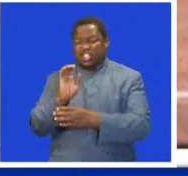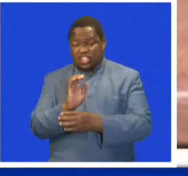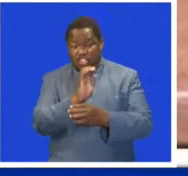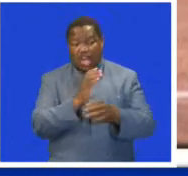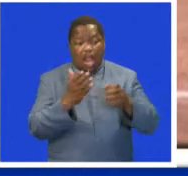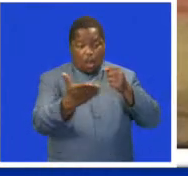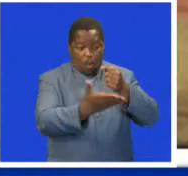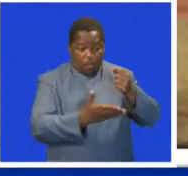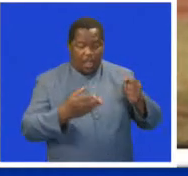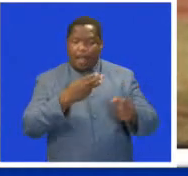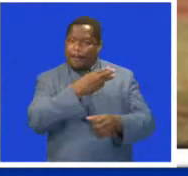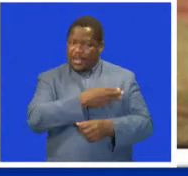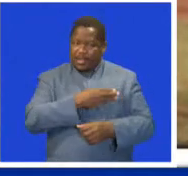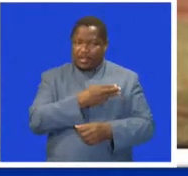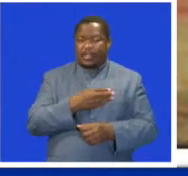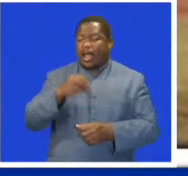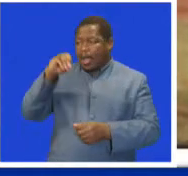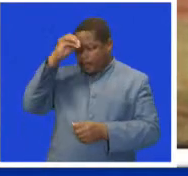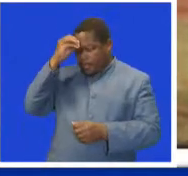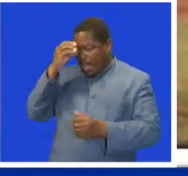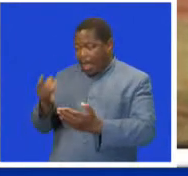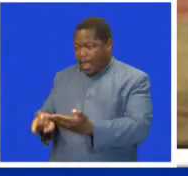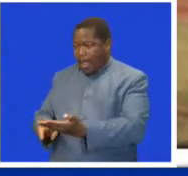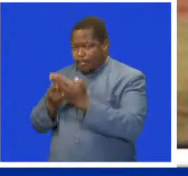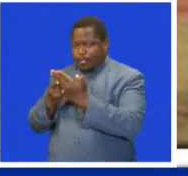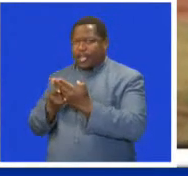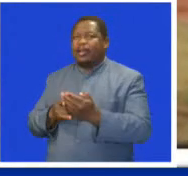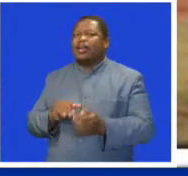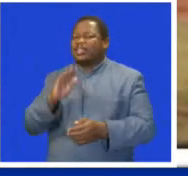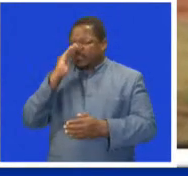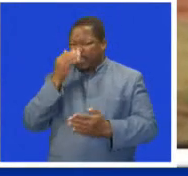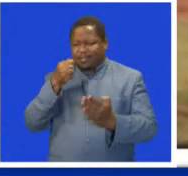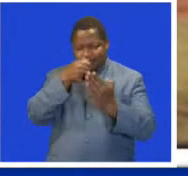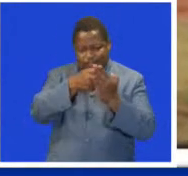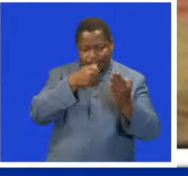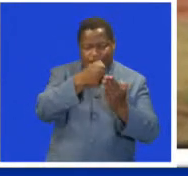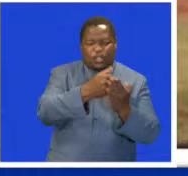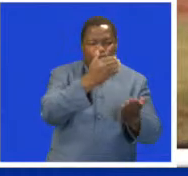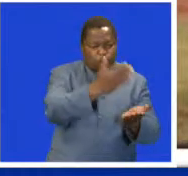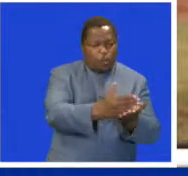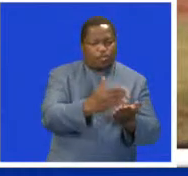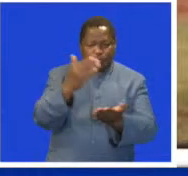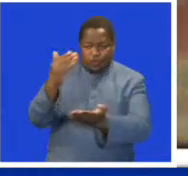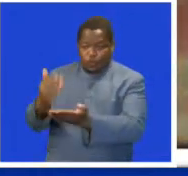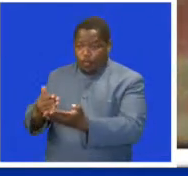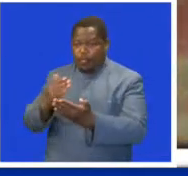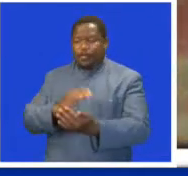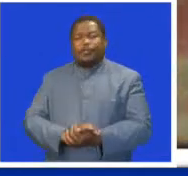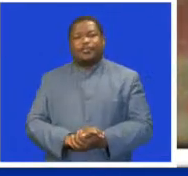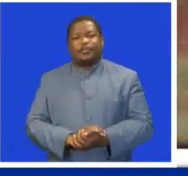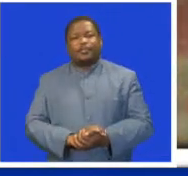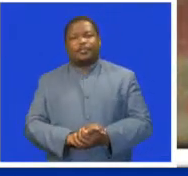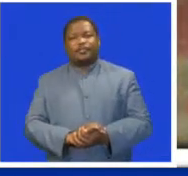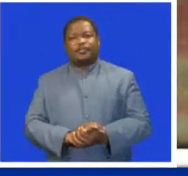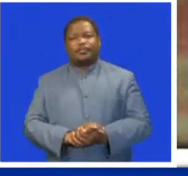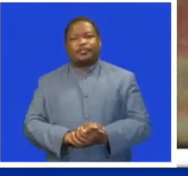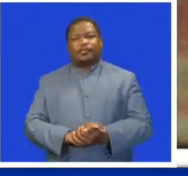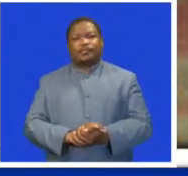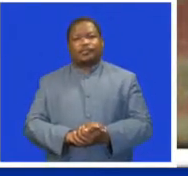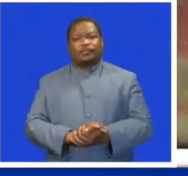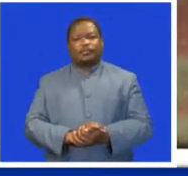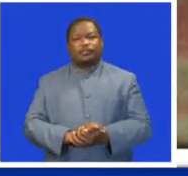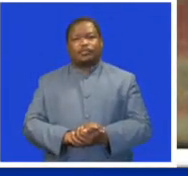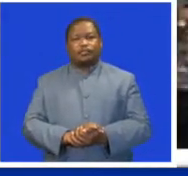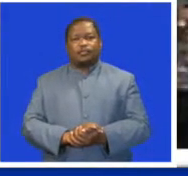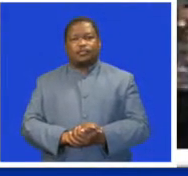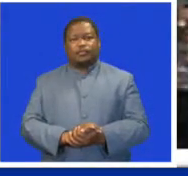bangemaphoyisa kulwa nalobucala etindzabeni kubika thembele ihle magujwa atithombe ngithemba shabangu esithatha weni